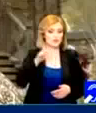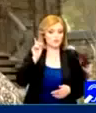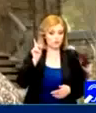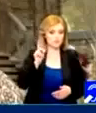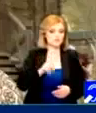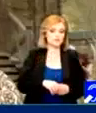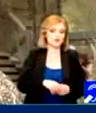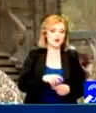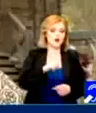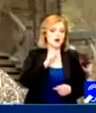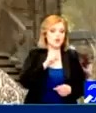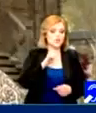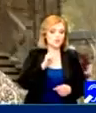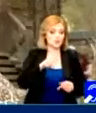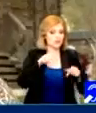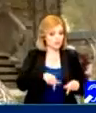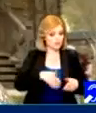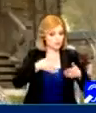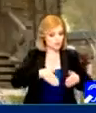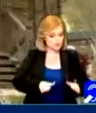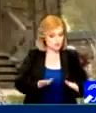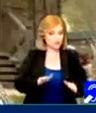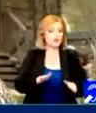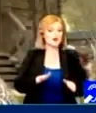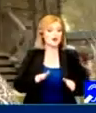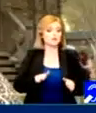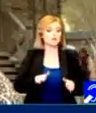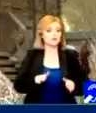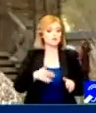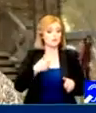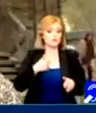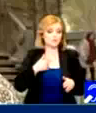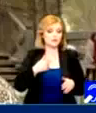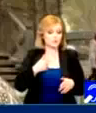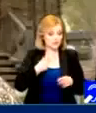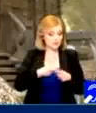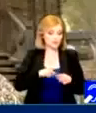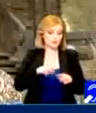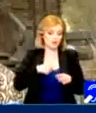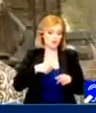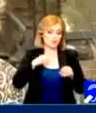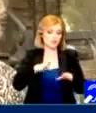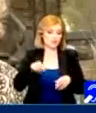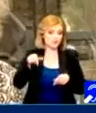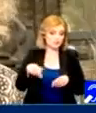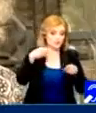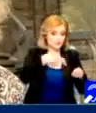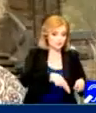HD, da, basarabean de origine și îi datorez asta peste